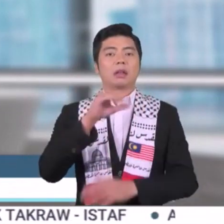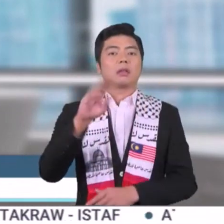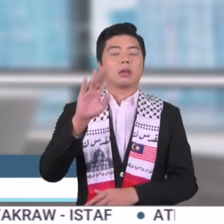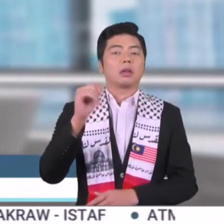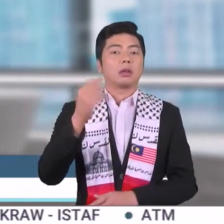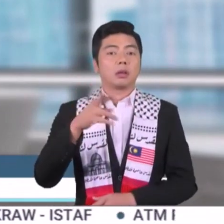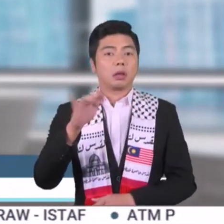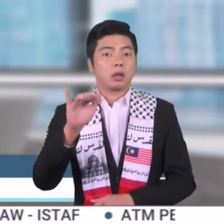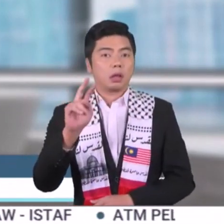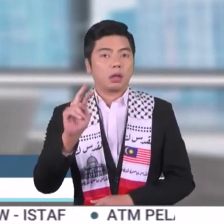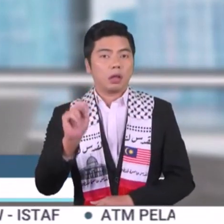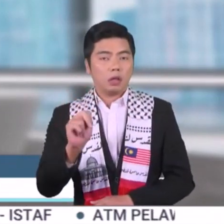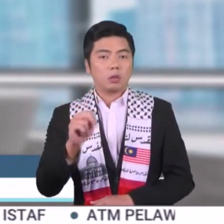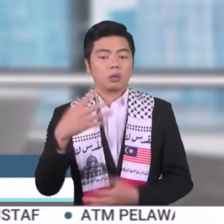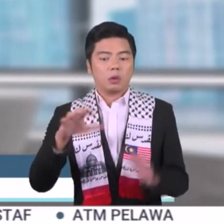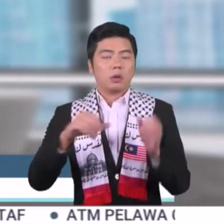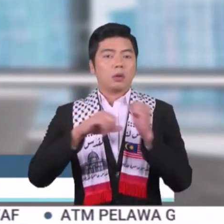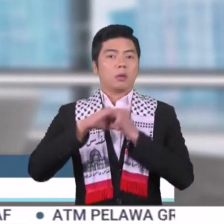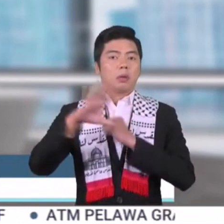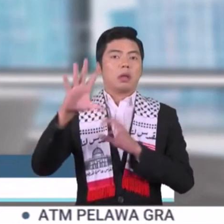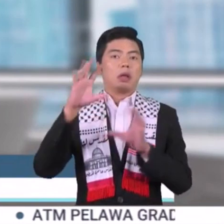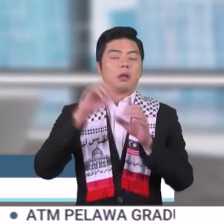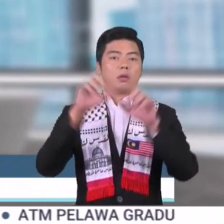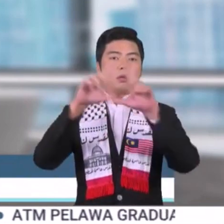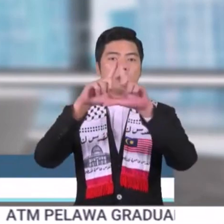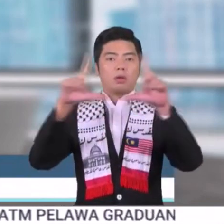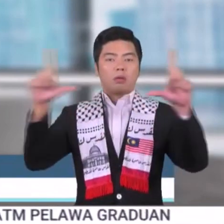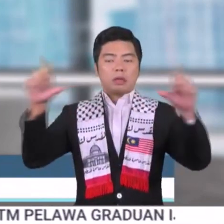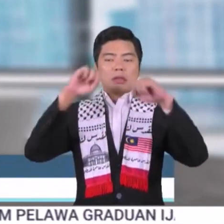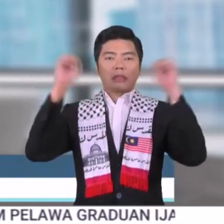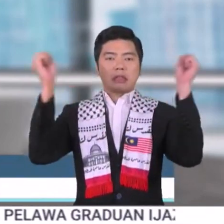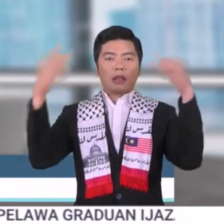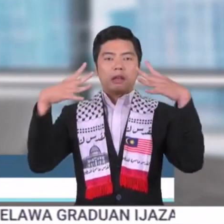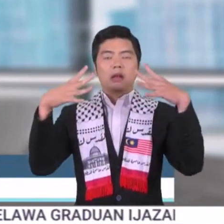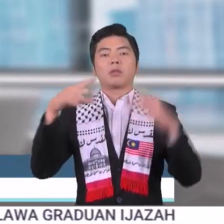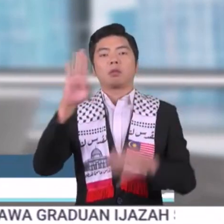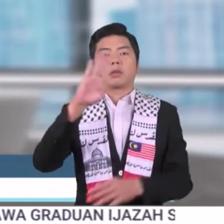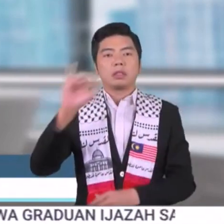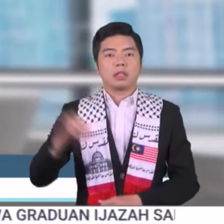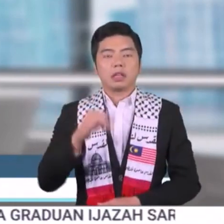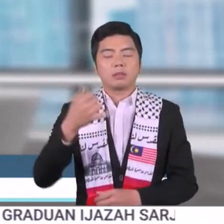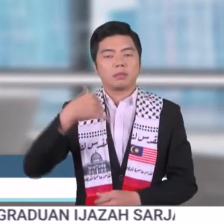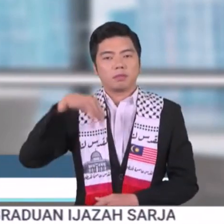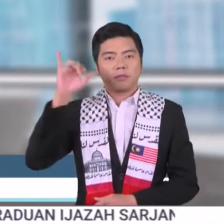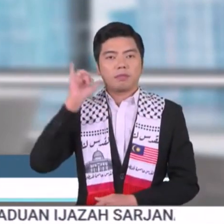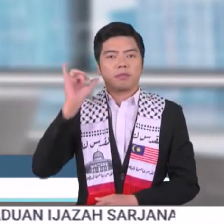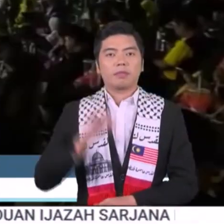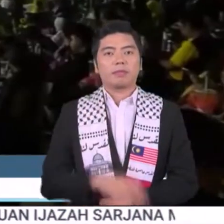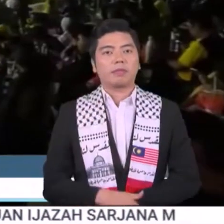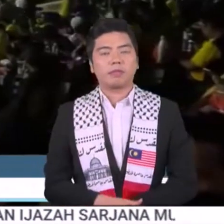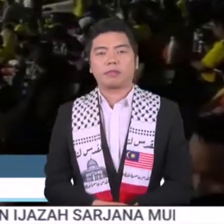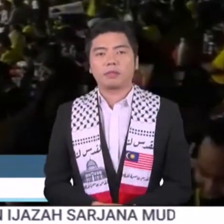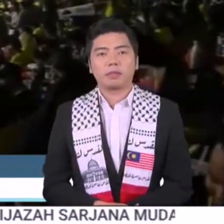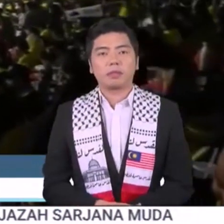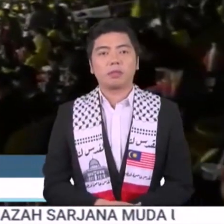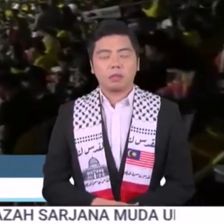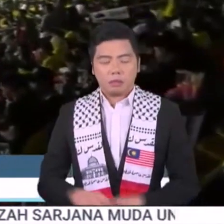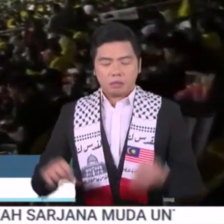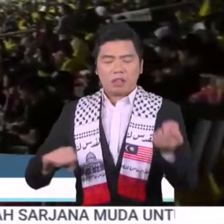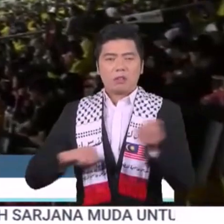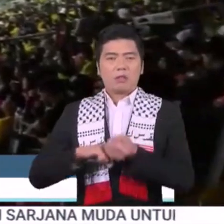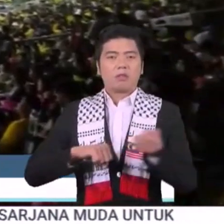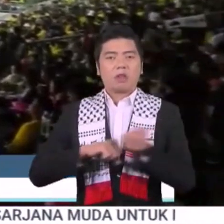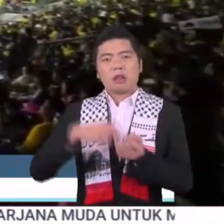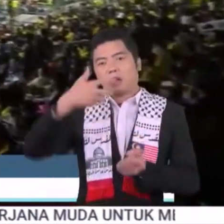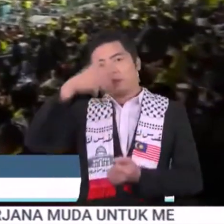Bahrin yang disiarkan menerusi skrin besar di stadium nasional Bukit Jalil malam tadi penyokong